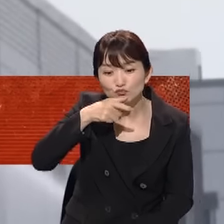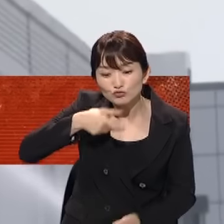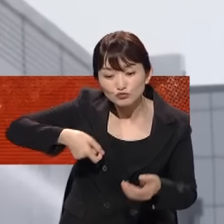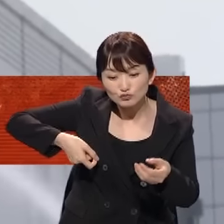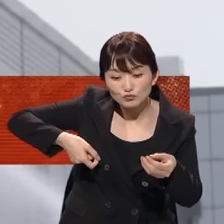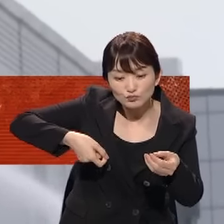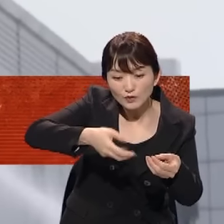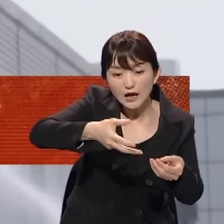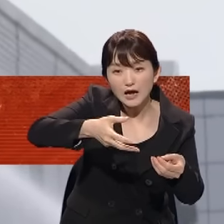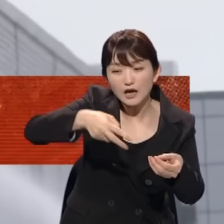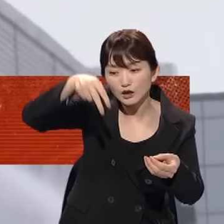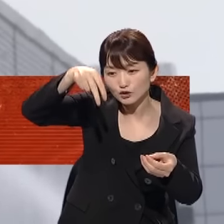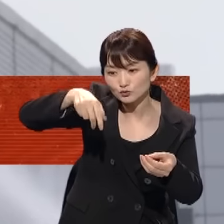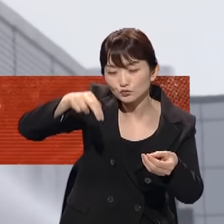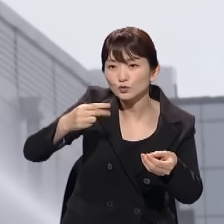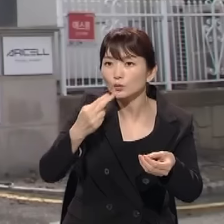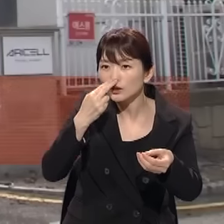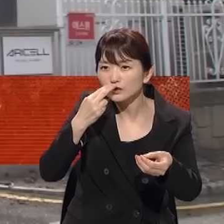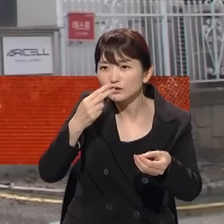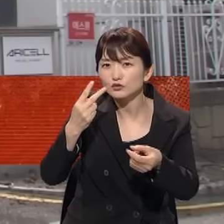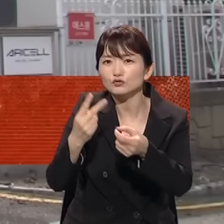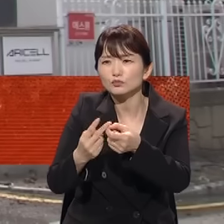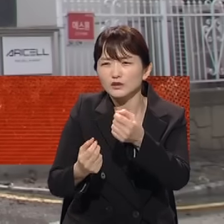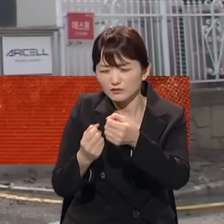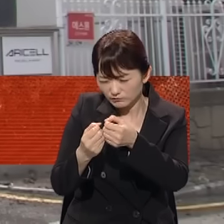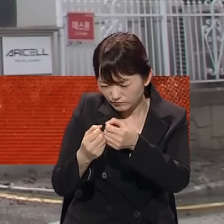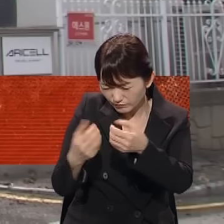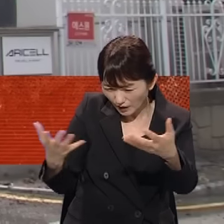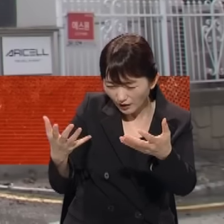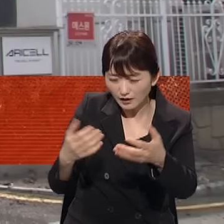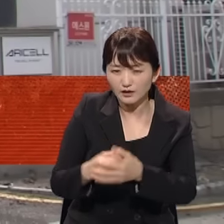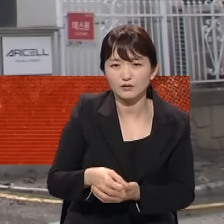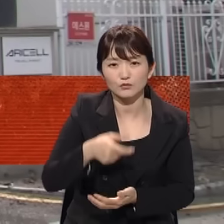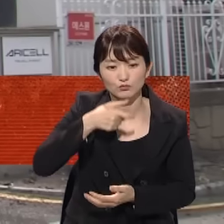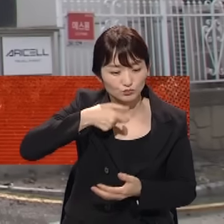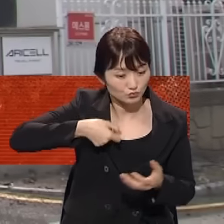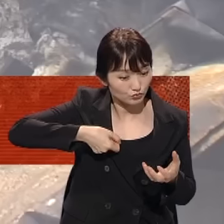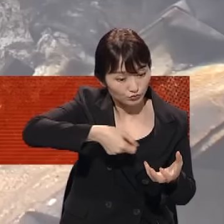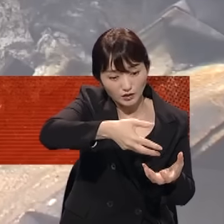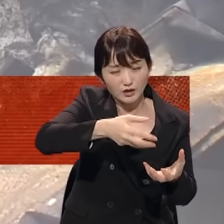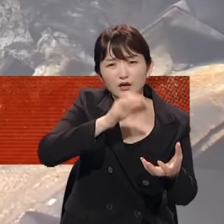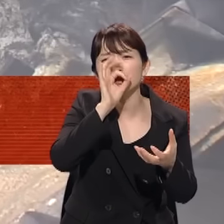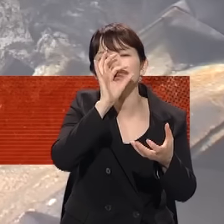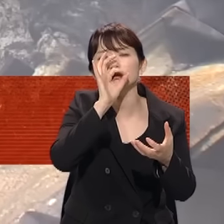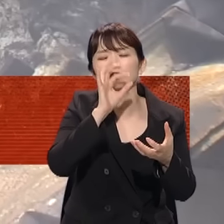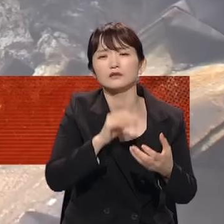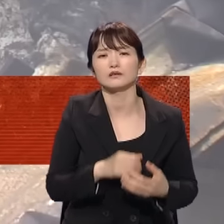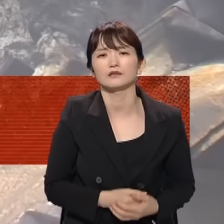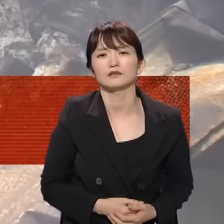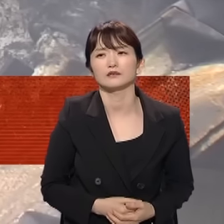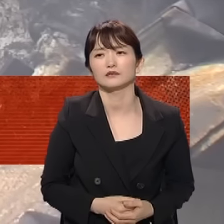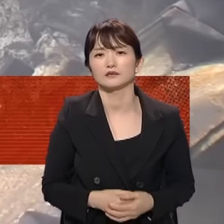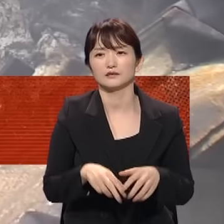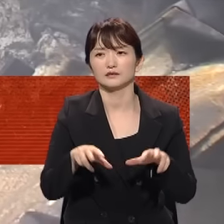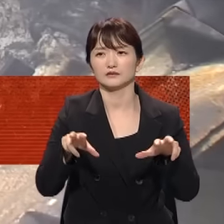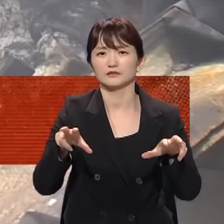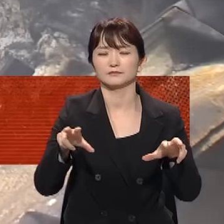그러면 수소가스가 다시 2차 폭발을 일으키는 거예요. 그러니까 이게 물로도 이렇게 끌 수가 없는 상황이었던 거죠. 그래서